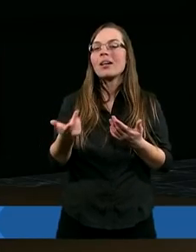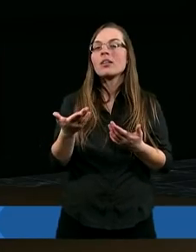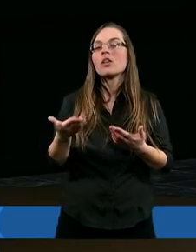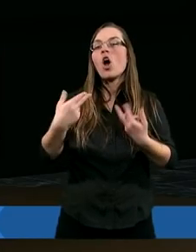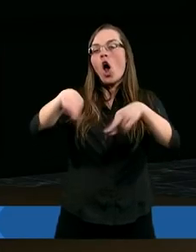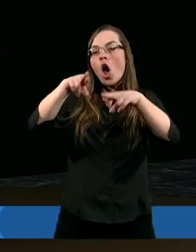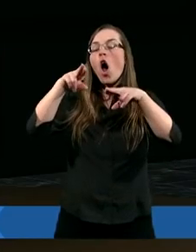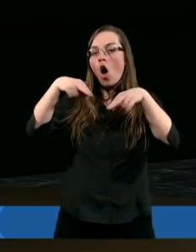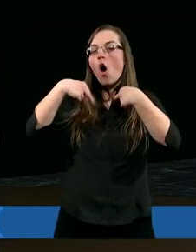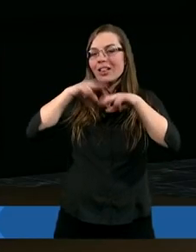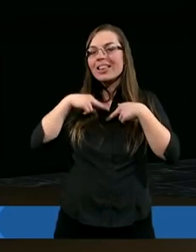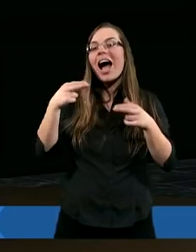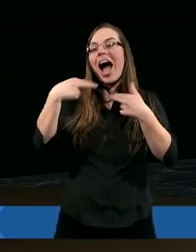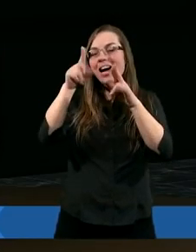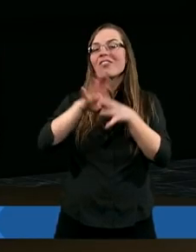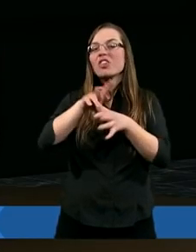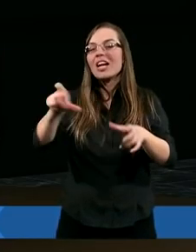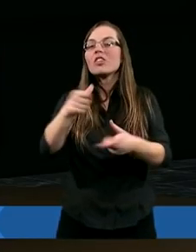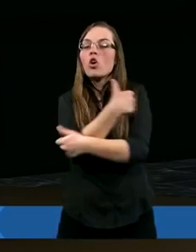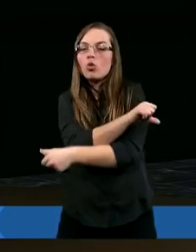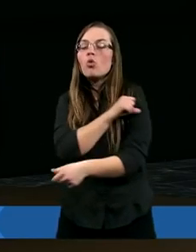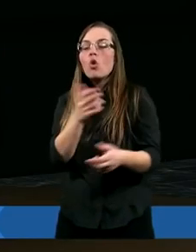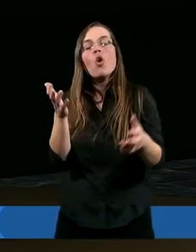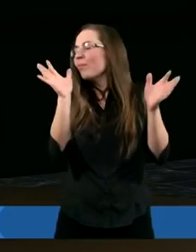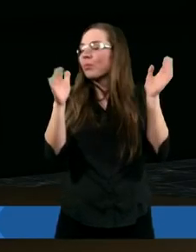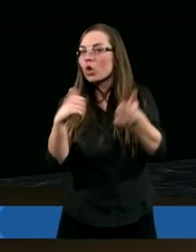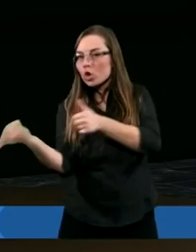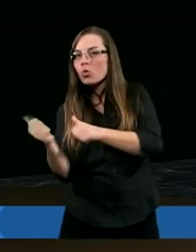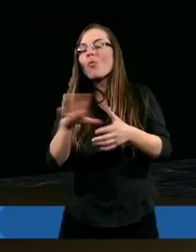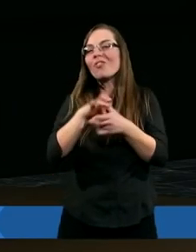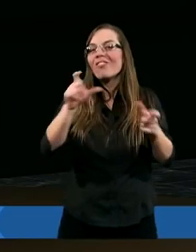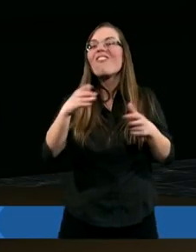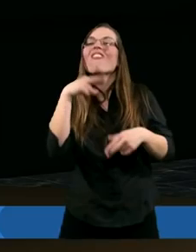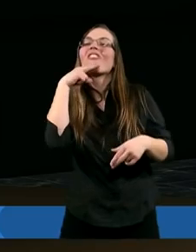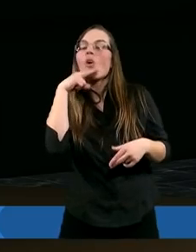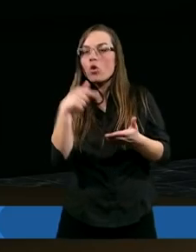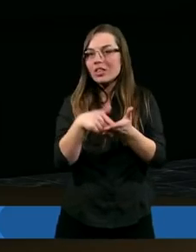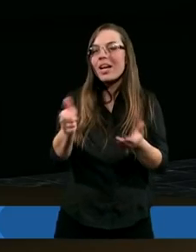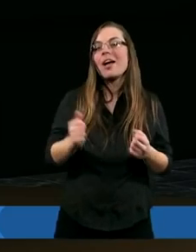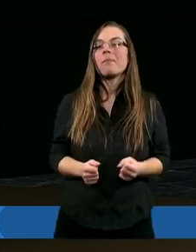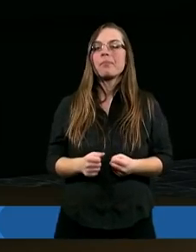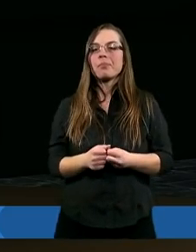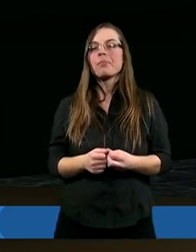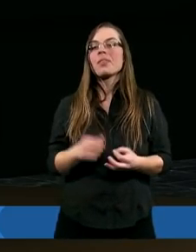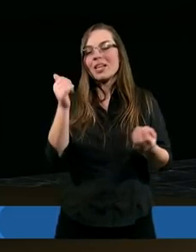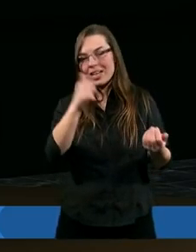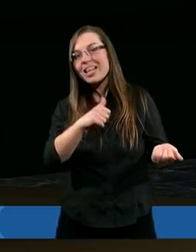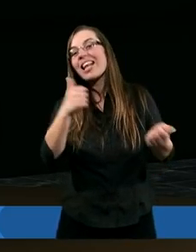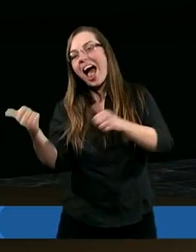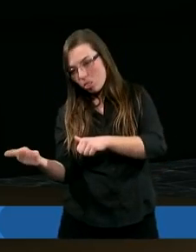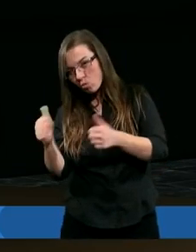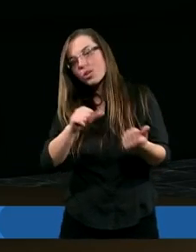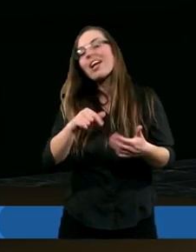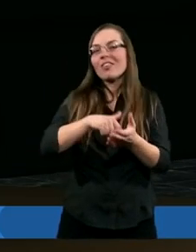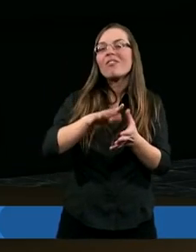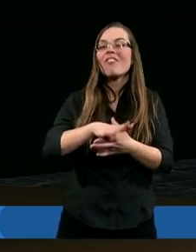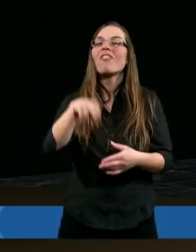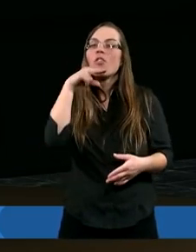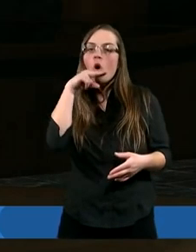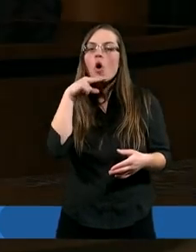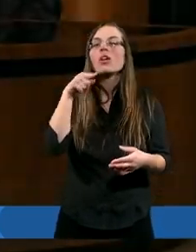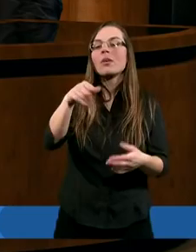oddajemy się w czasie chrztu wodzie. Zostajemy zanurzeni w tej wodzie?